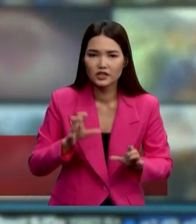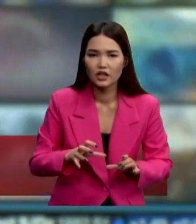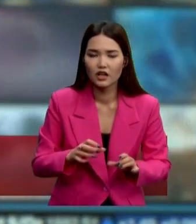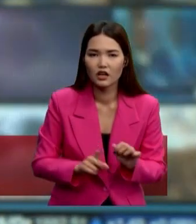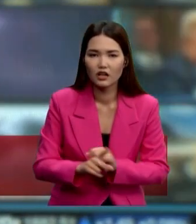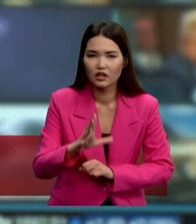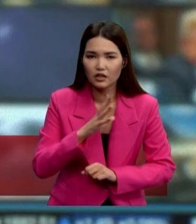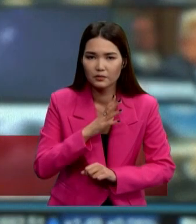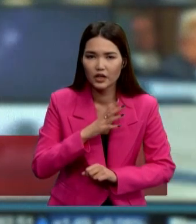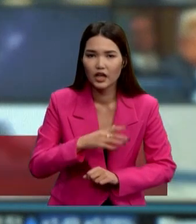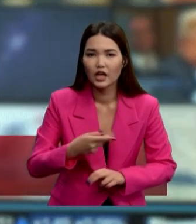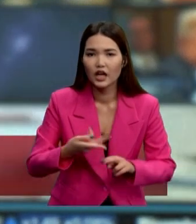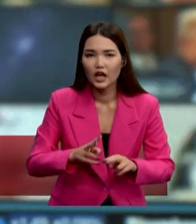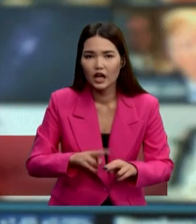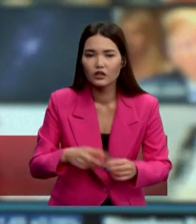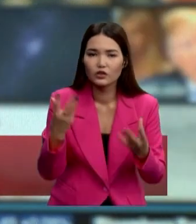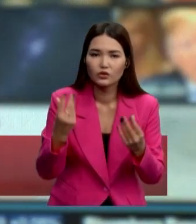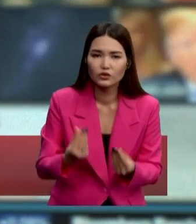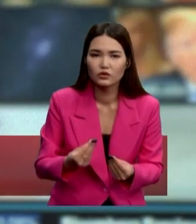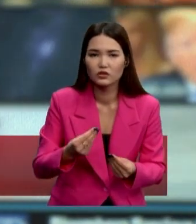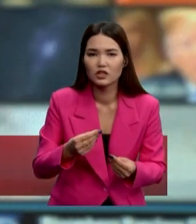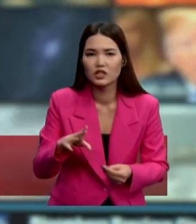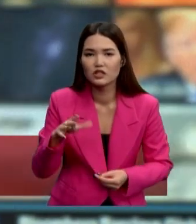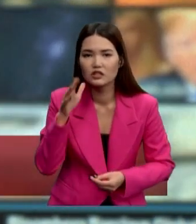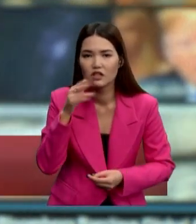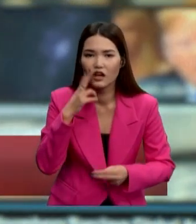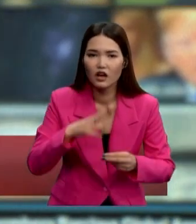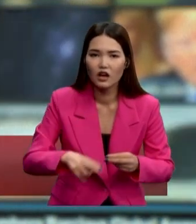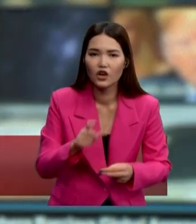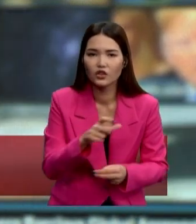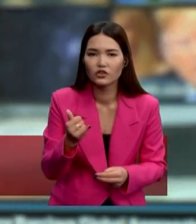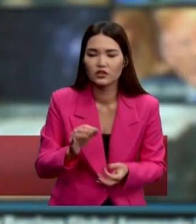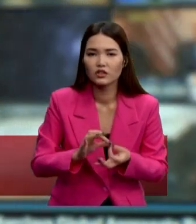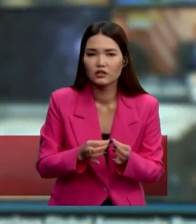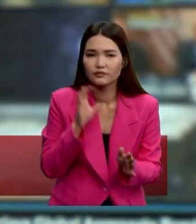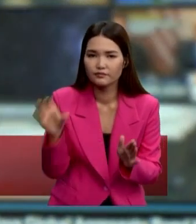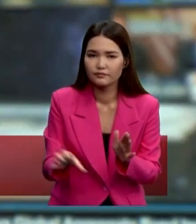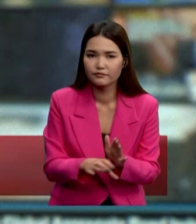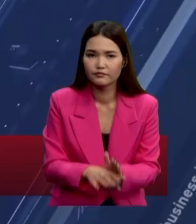басып отыр. Тал түсте тазыларынан айрылған жұрт біздің арна тілшілеріне шағымданды.